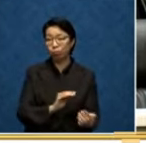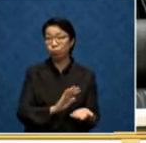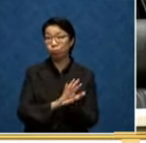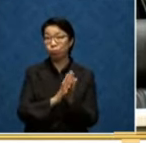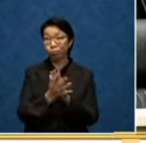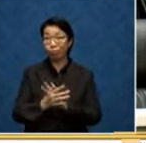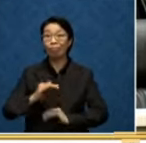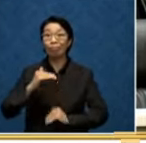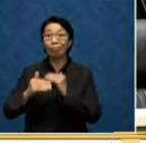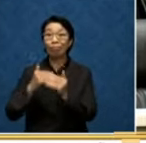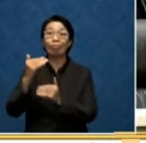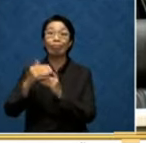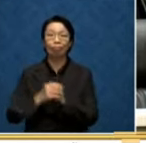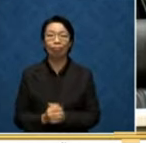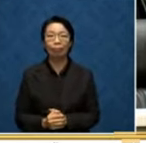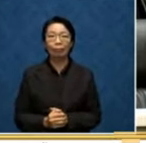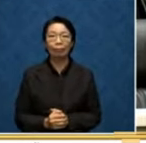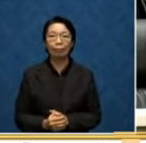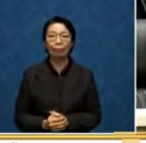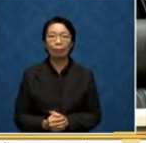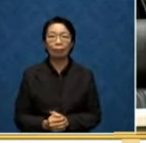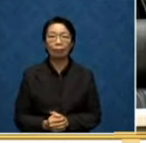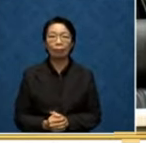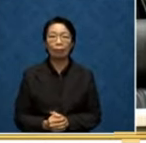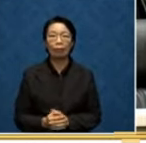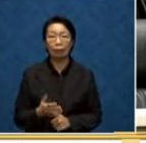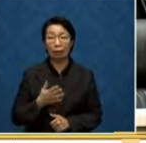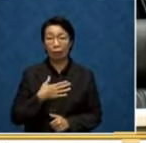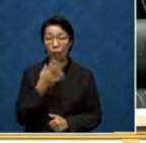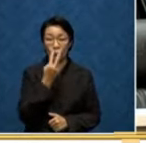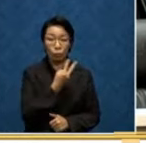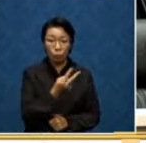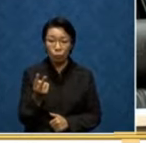าฉะนั้นเราก็จะเห็นว่า